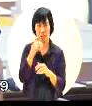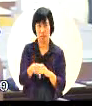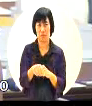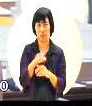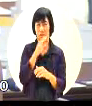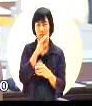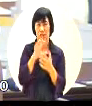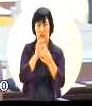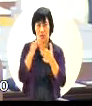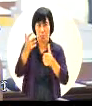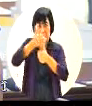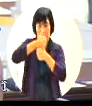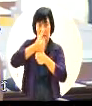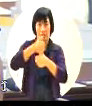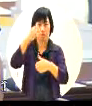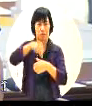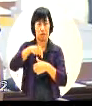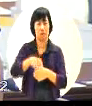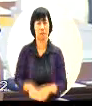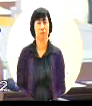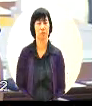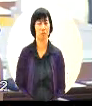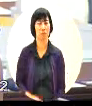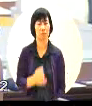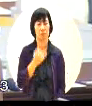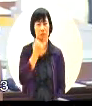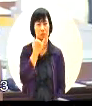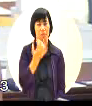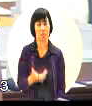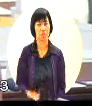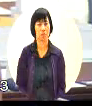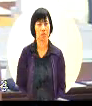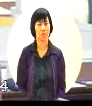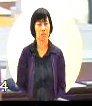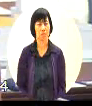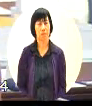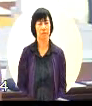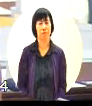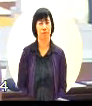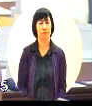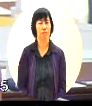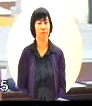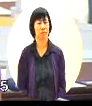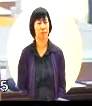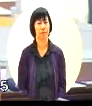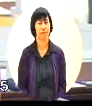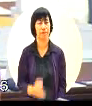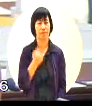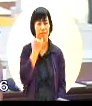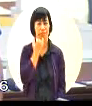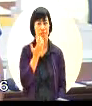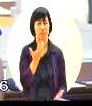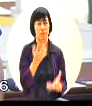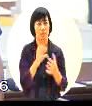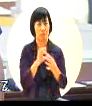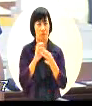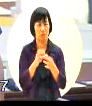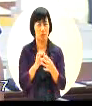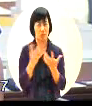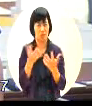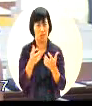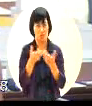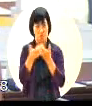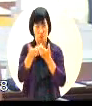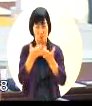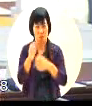咱市中心啊，啊会当甲规划公园，还是绿地。啊，是机关用地。